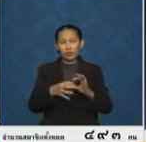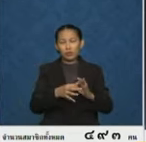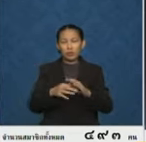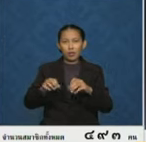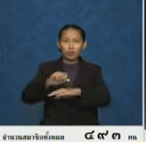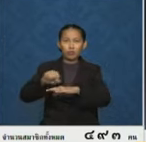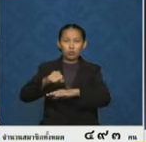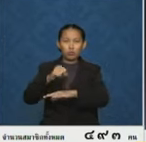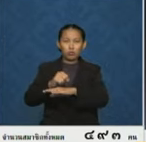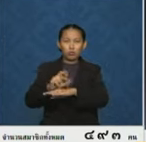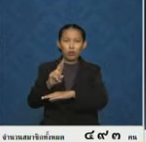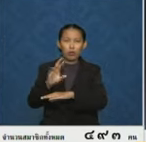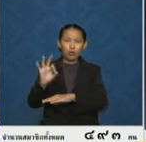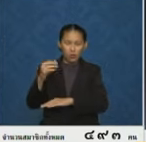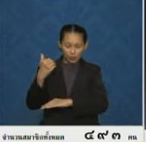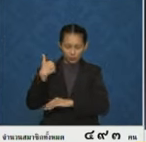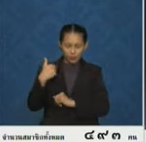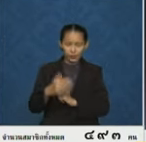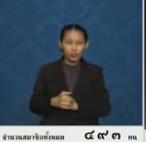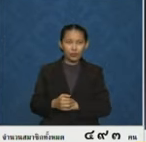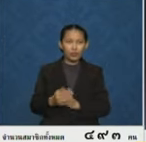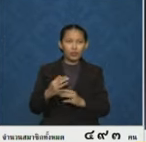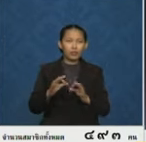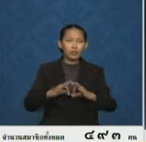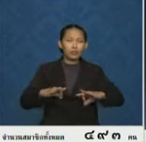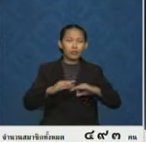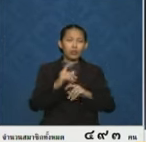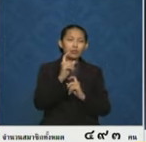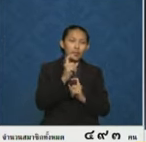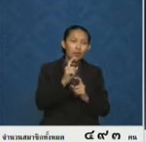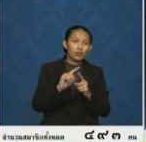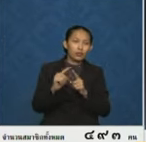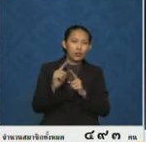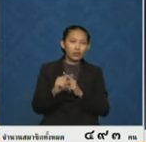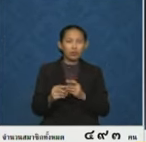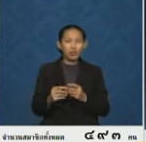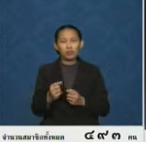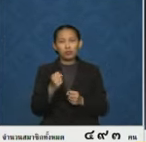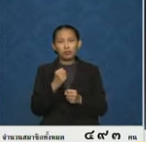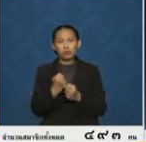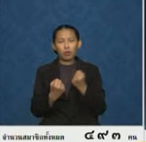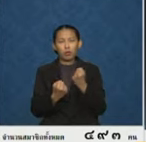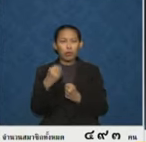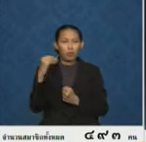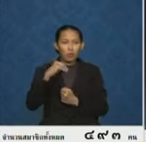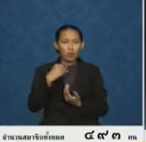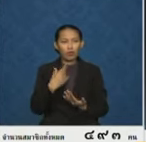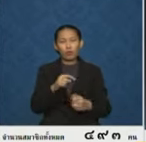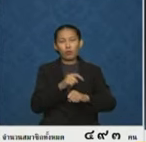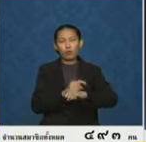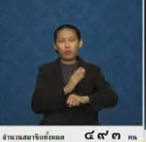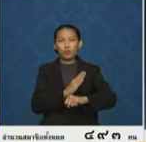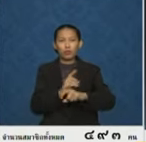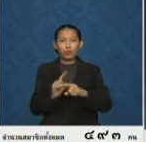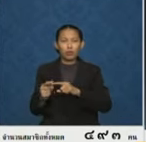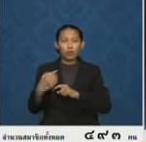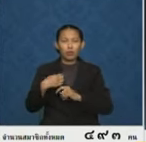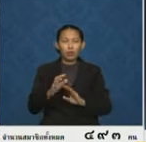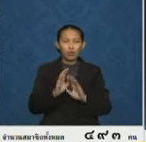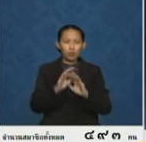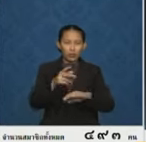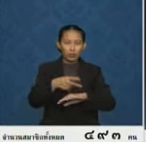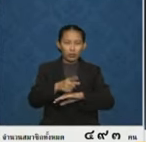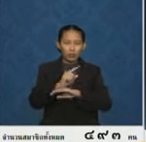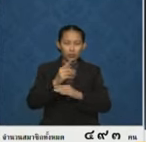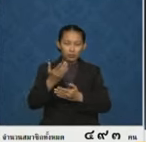ประธานก็ปัจจัยในส่วนที่ให้ความสำคัญก็พวกความปลอดภัยและความถี่ให้บริการแล้วก็ความตรงต่อเวลาต่างๆท่านประธานก็ฝากท่านประธาน